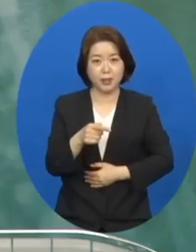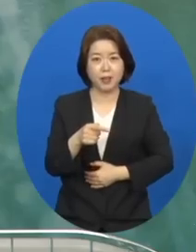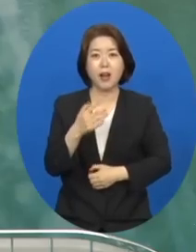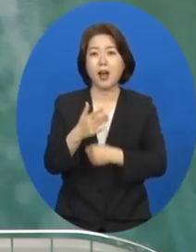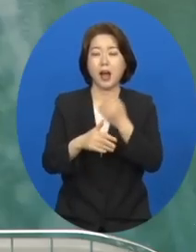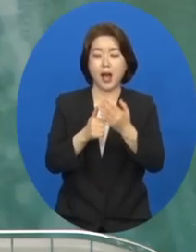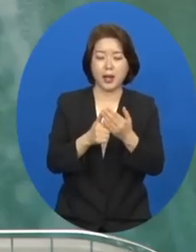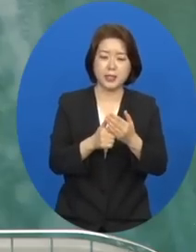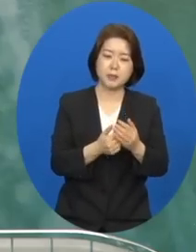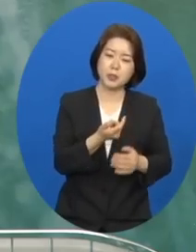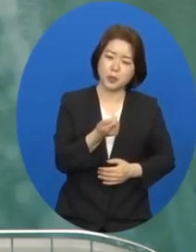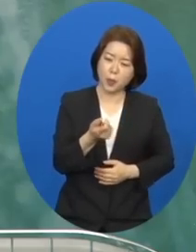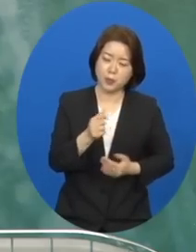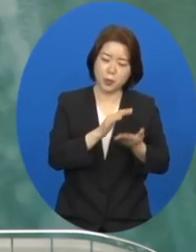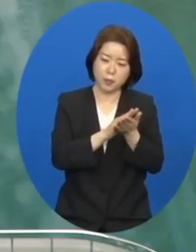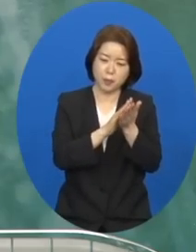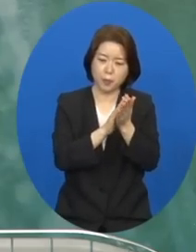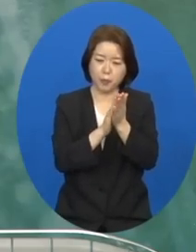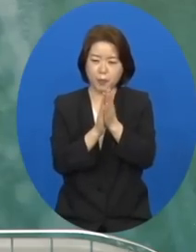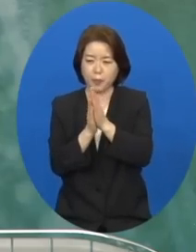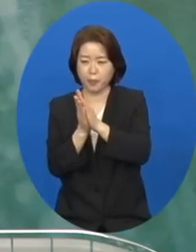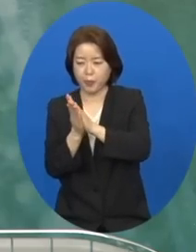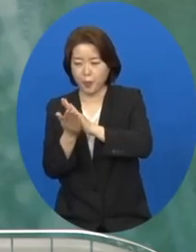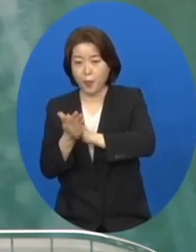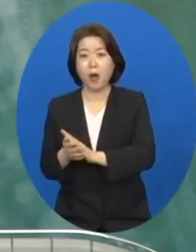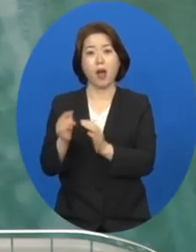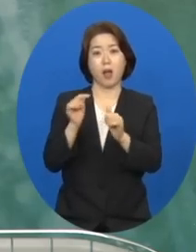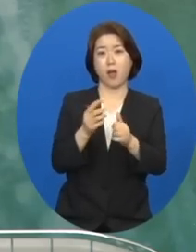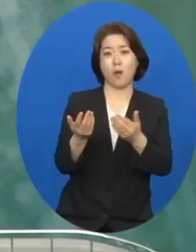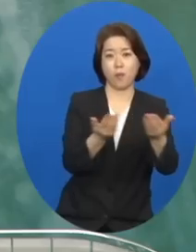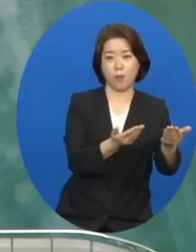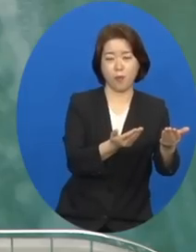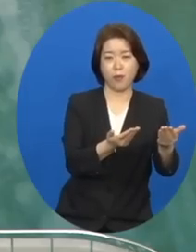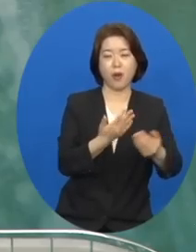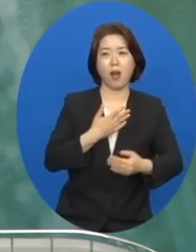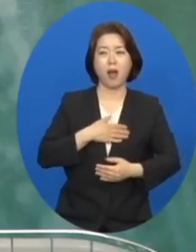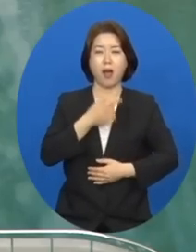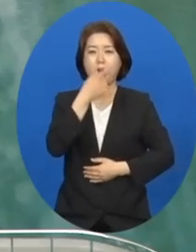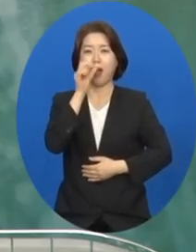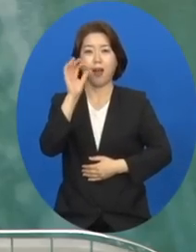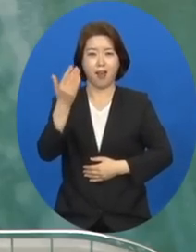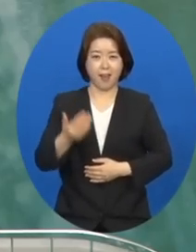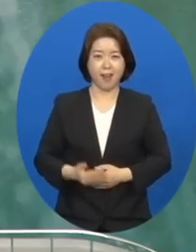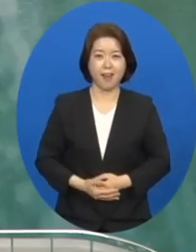조금씩 조금씩 그분을 변화시켜 따라 는 것을 알게 되었습니다